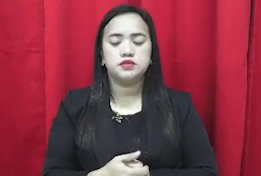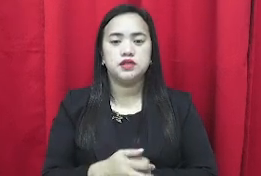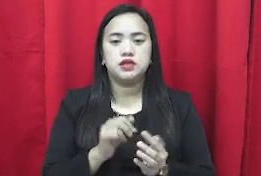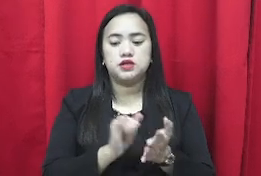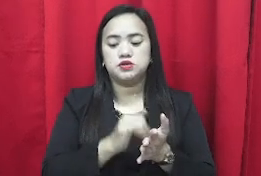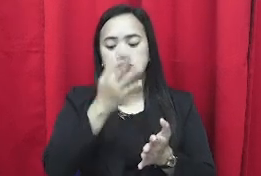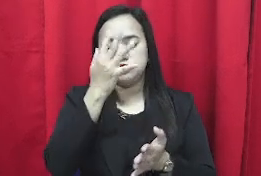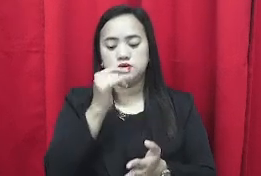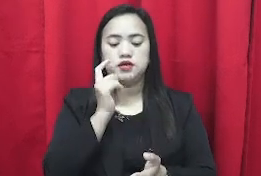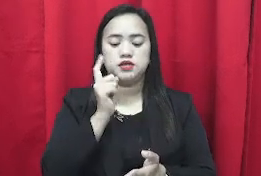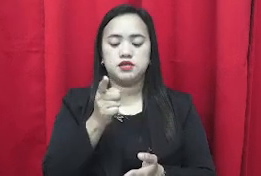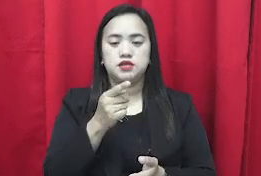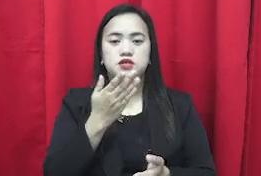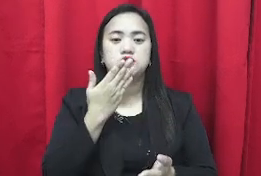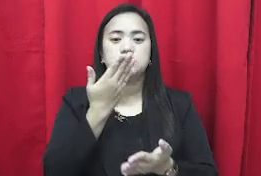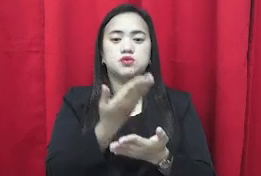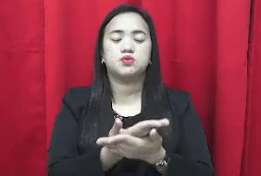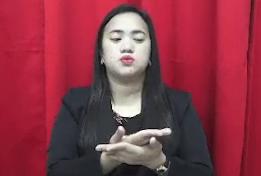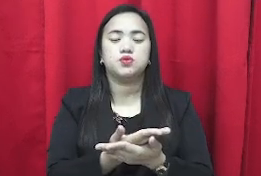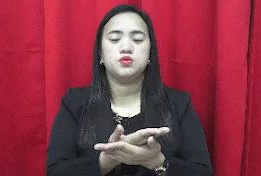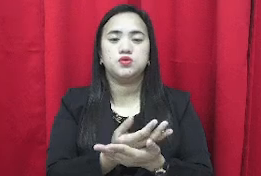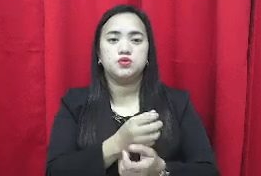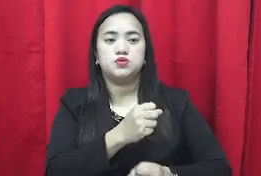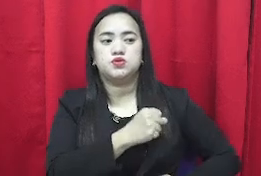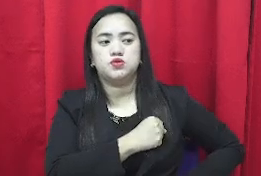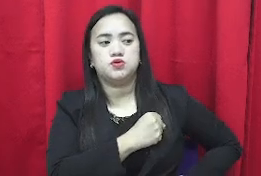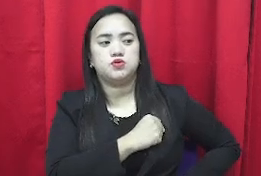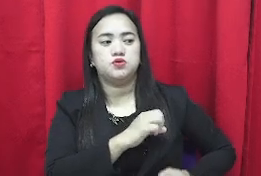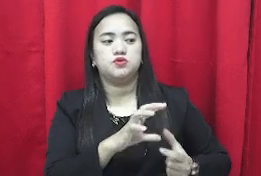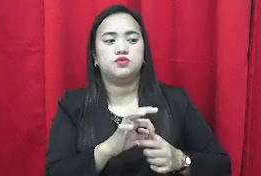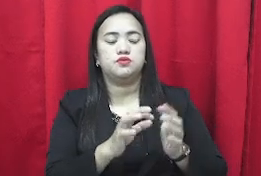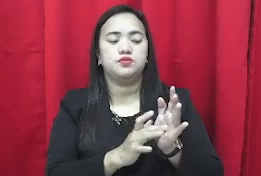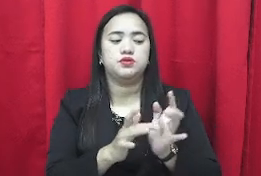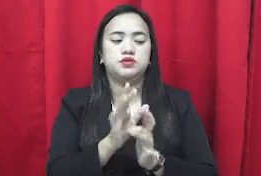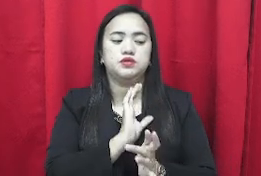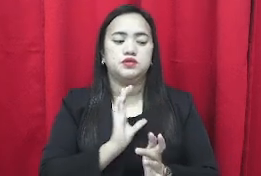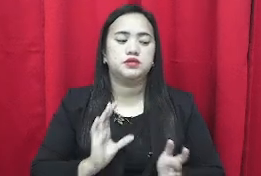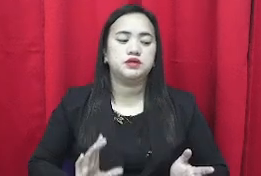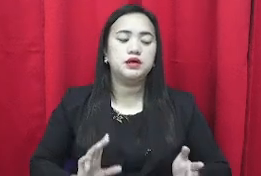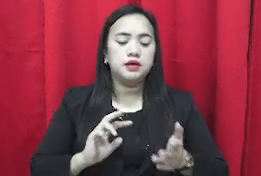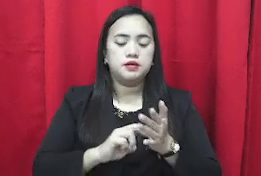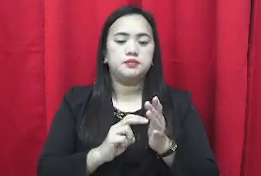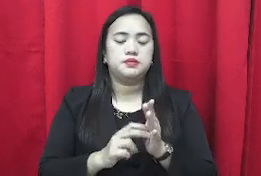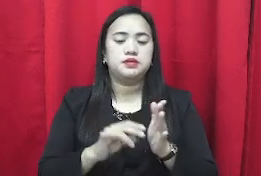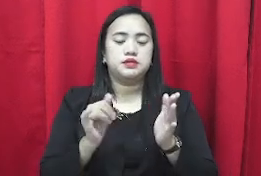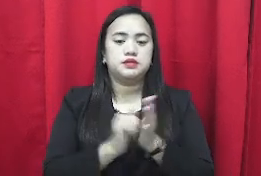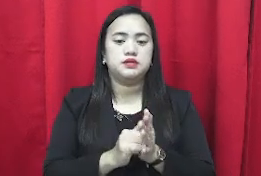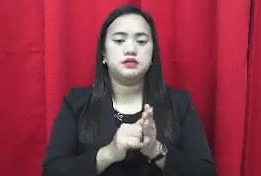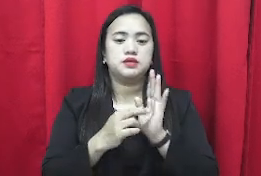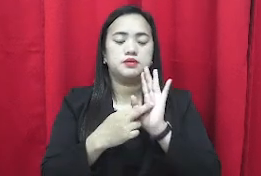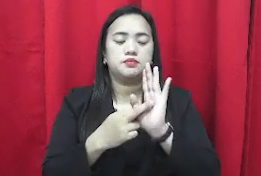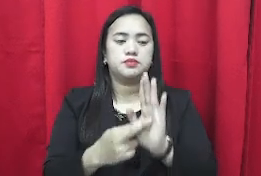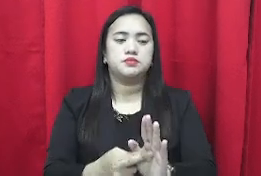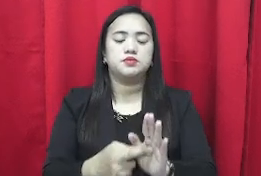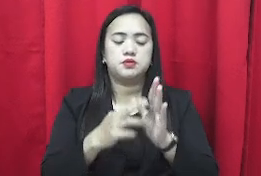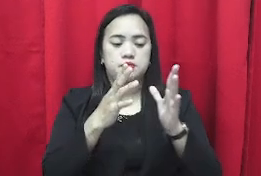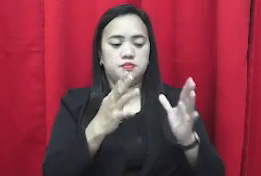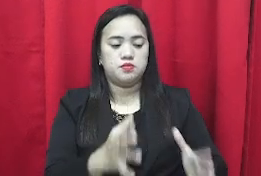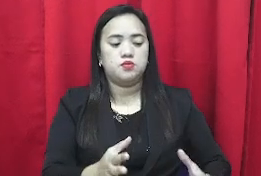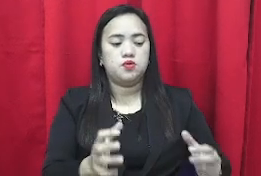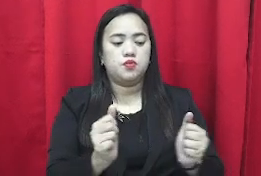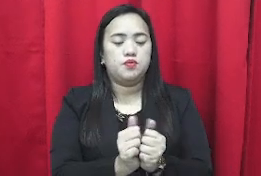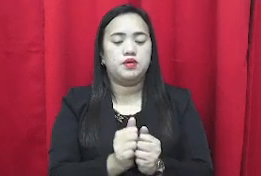Soldier of Jesus Christ is because a good soldier means represents a person with a